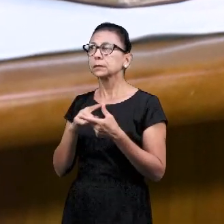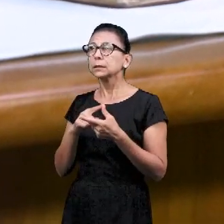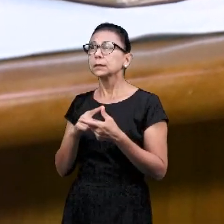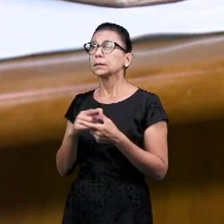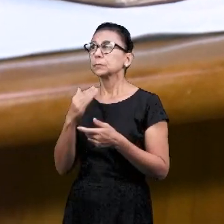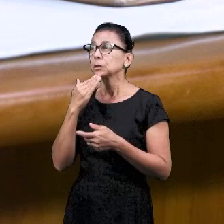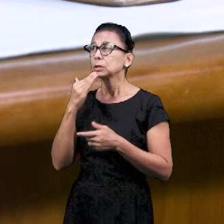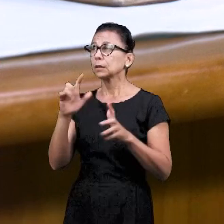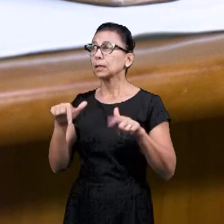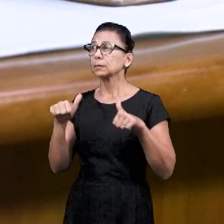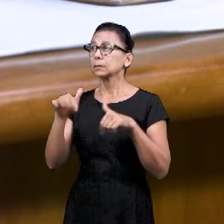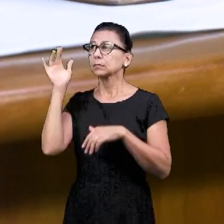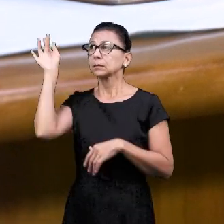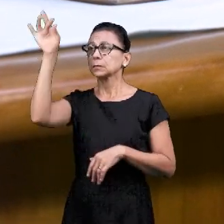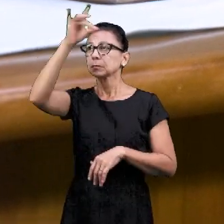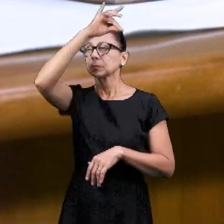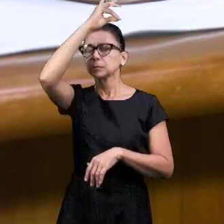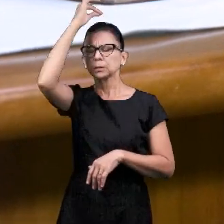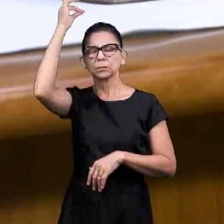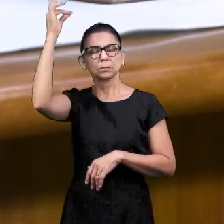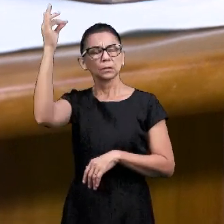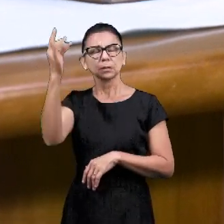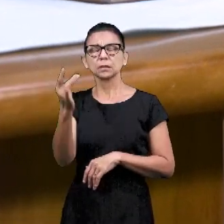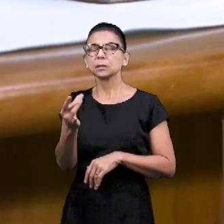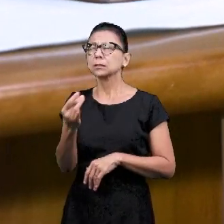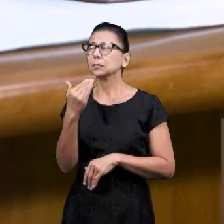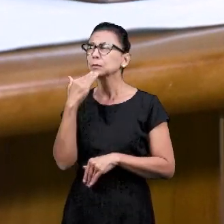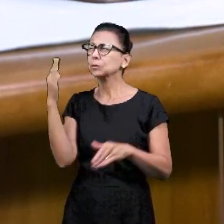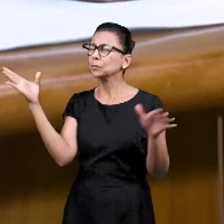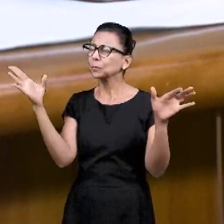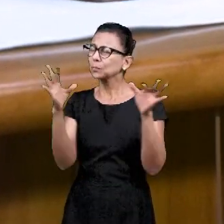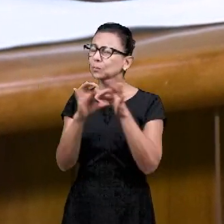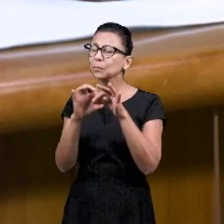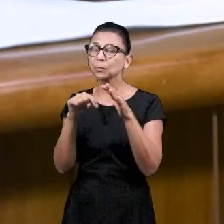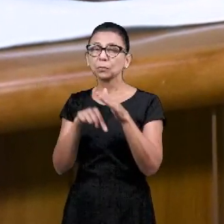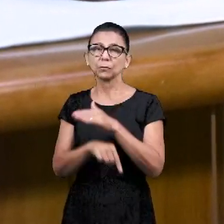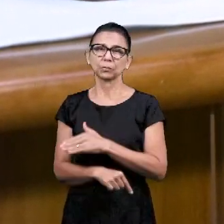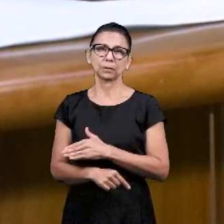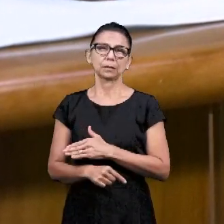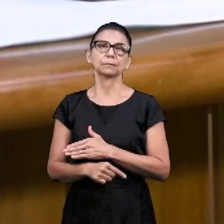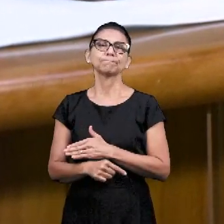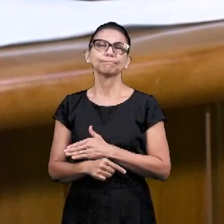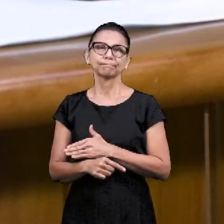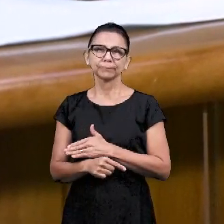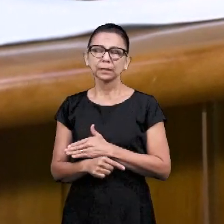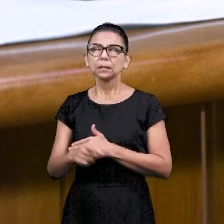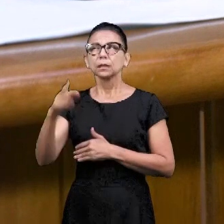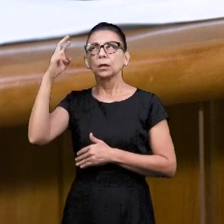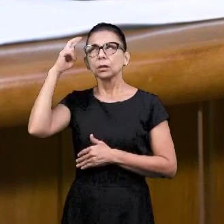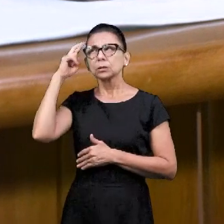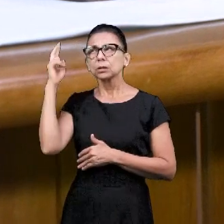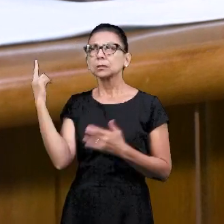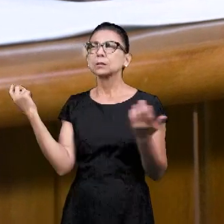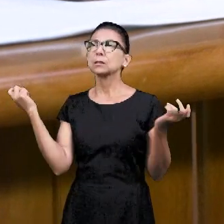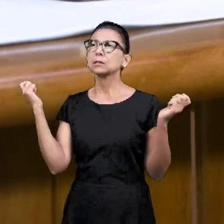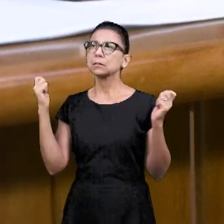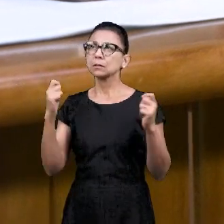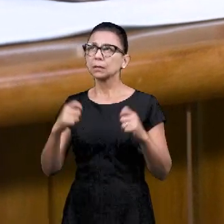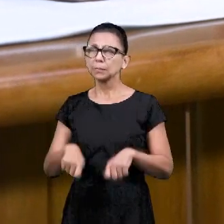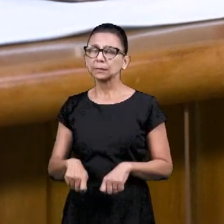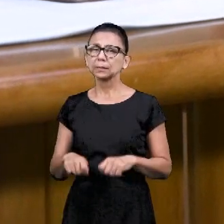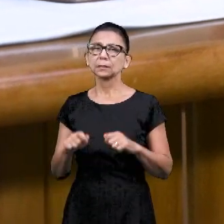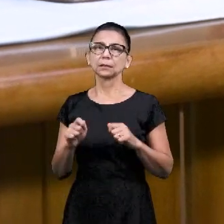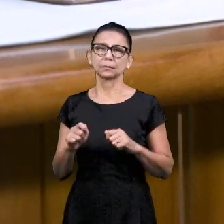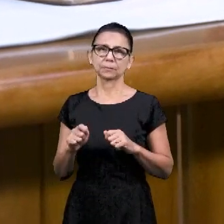le pardon pour nos péchés et que l'opération de ton esprit, nous ayons une profonde communion avec